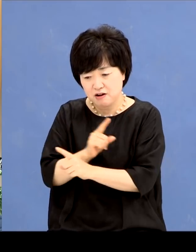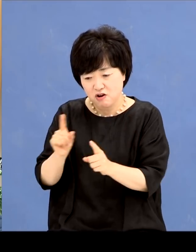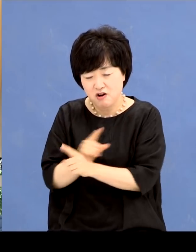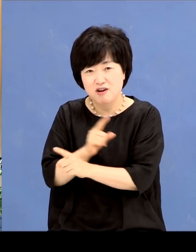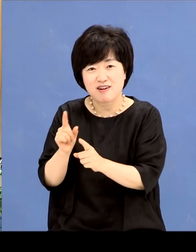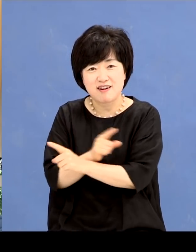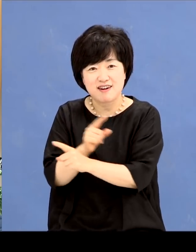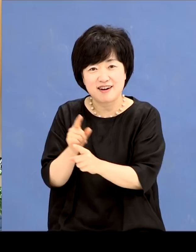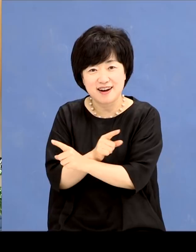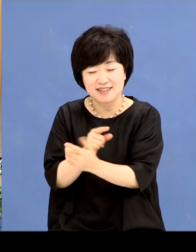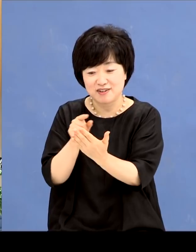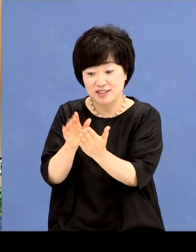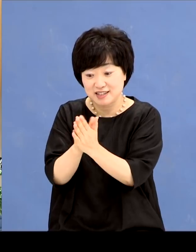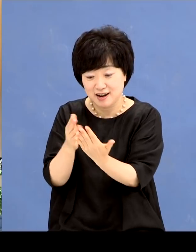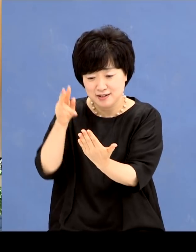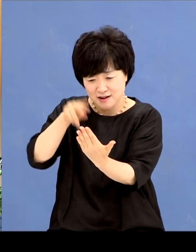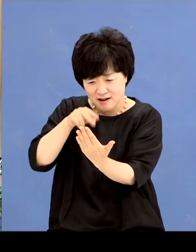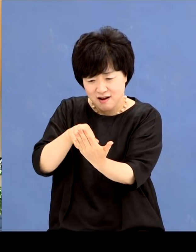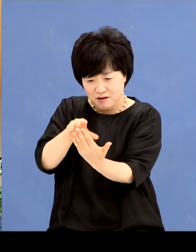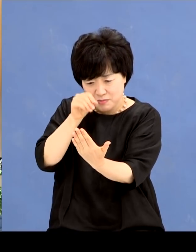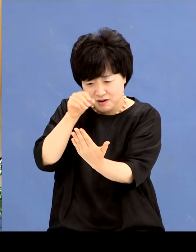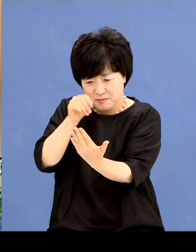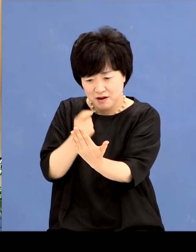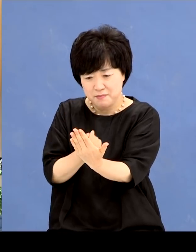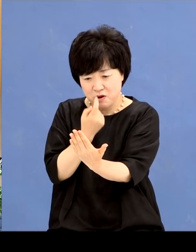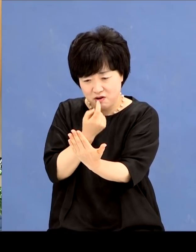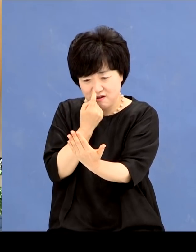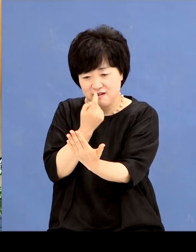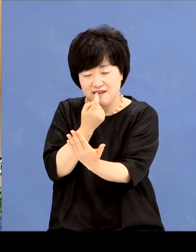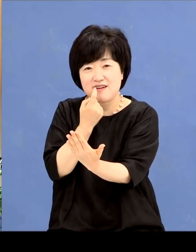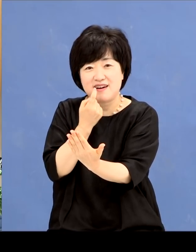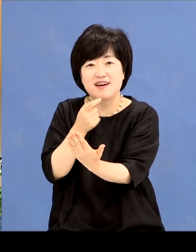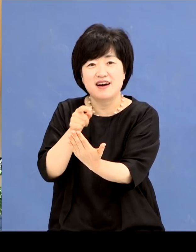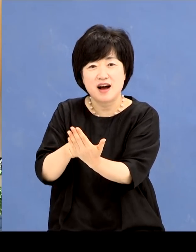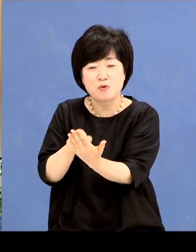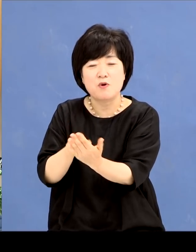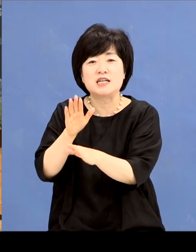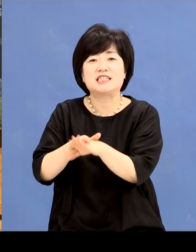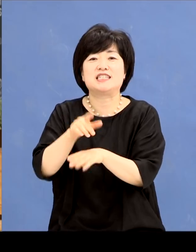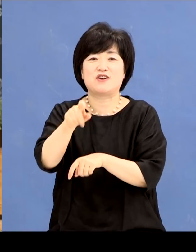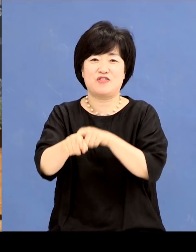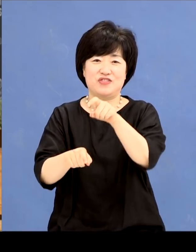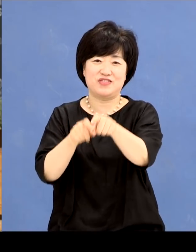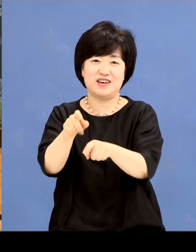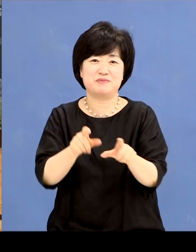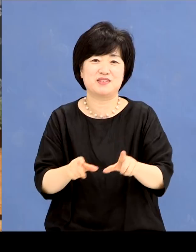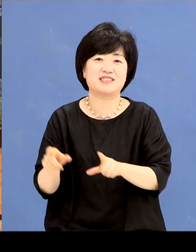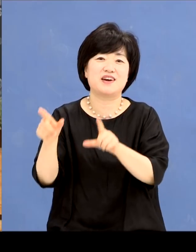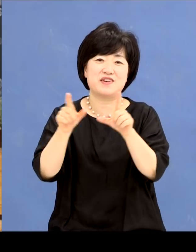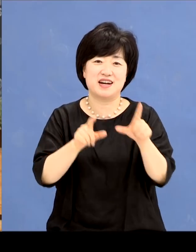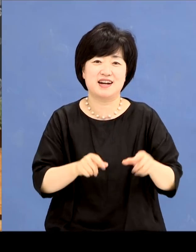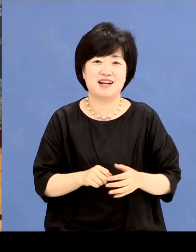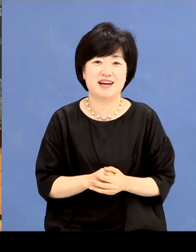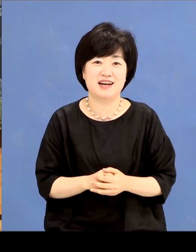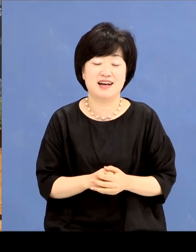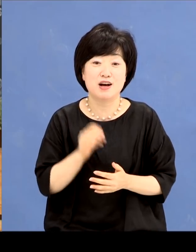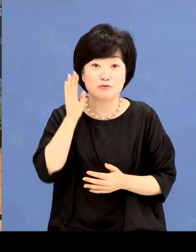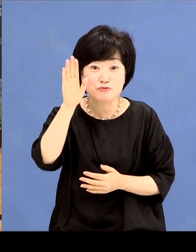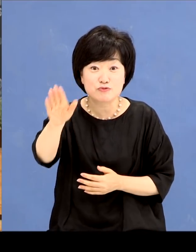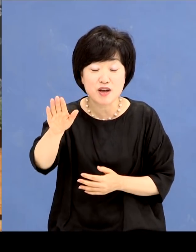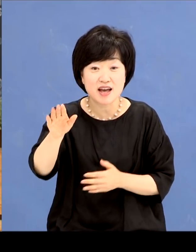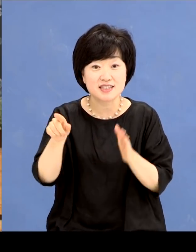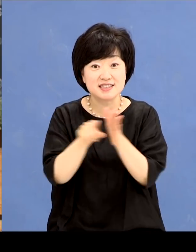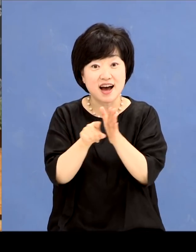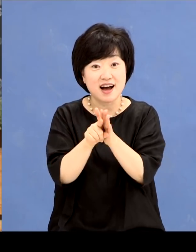가야 되는지에 대해서 그 큐티 책을 통해서 매일 배웠고 그것들을 이제 실천하면서 생활했던 것 같아요. 어때요? 그 이후로는 그